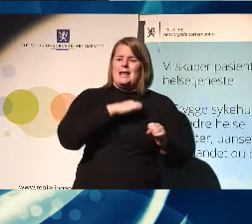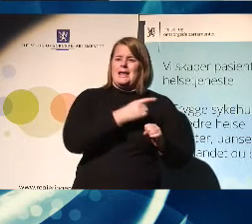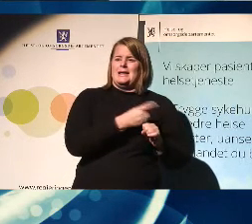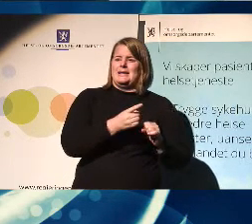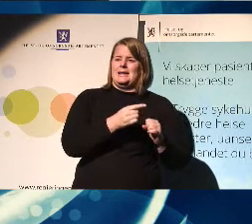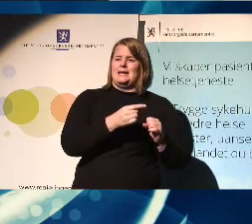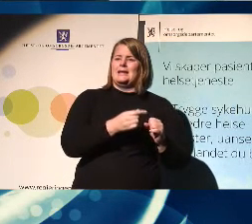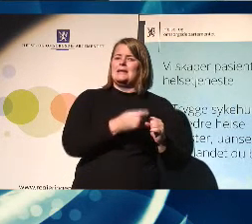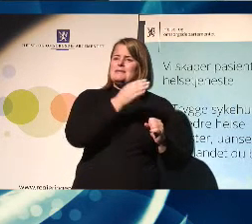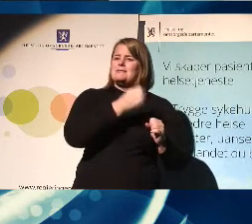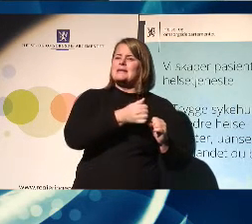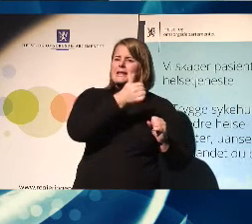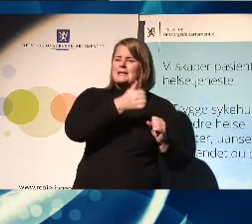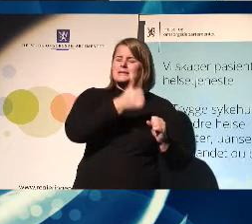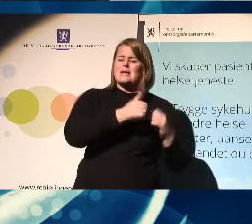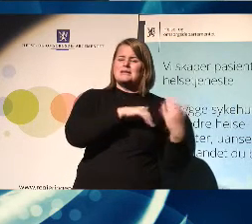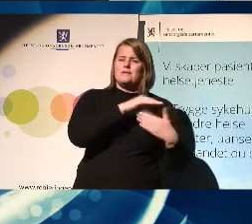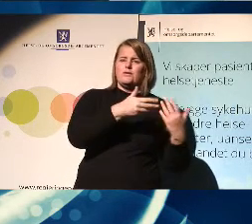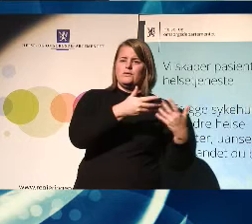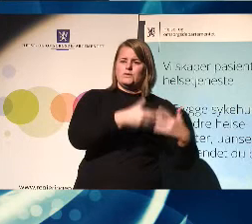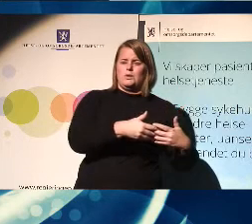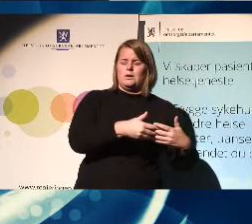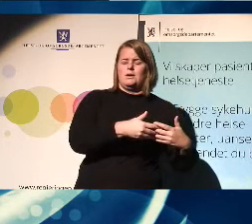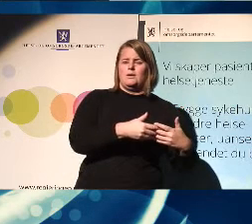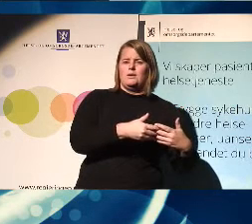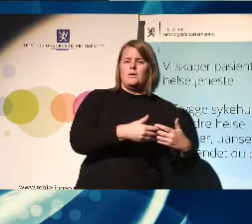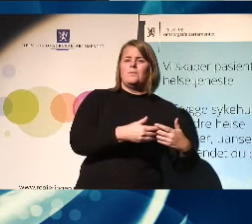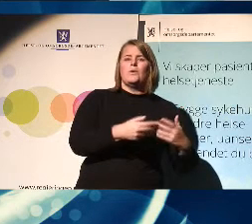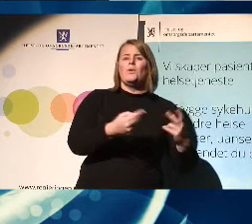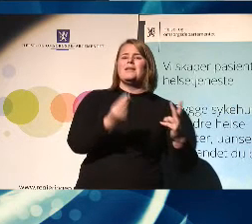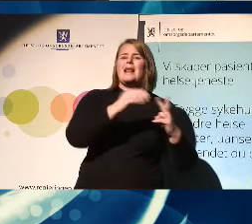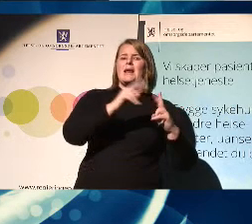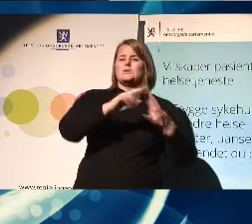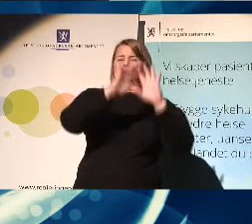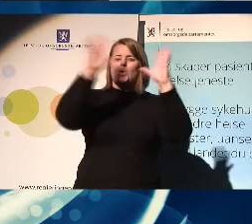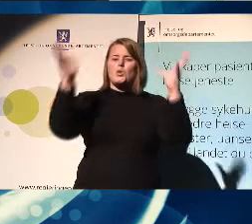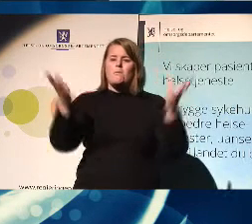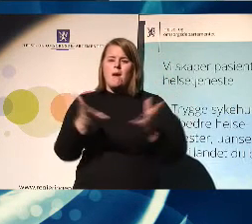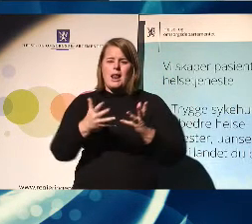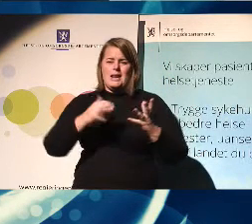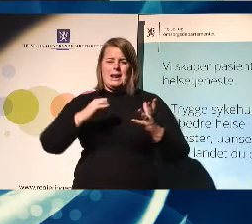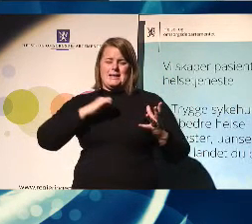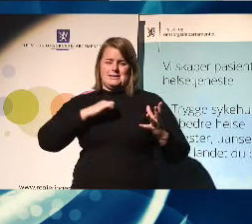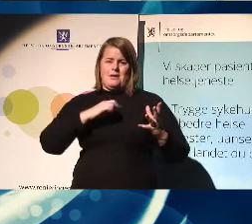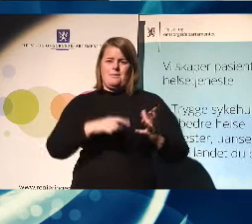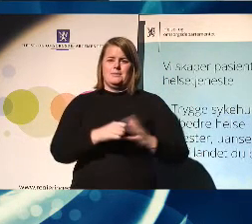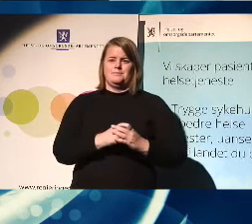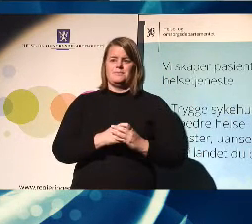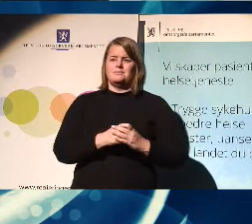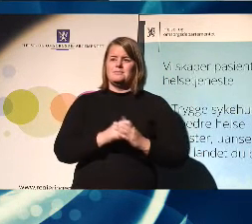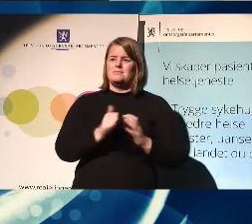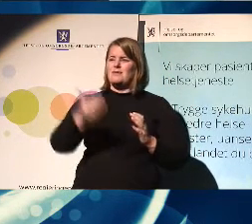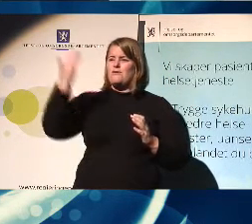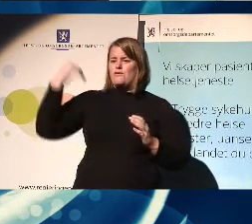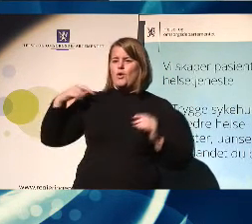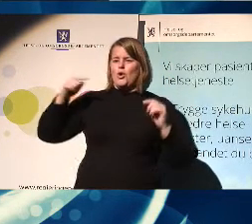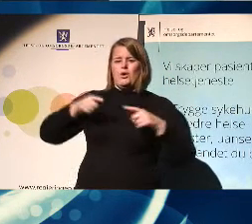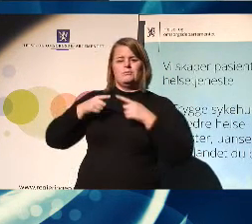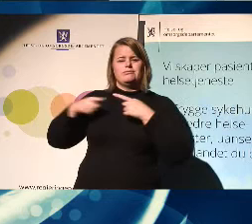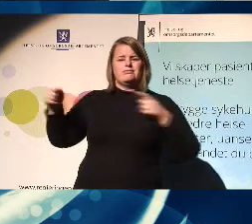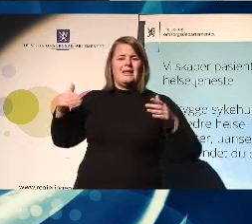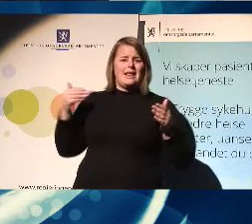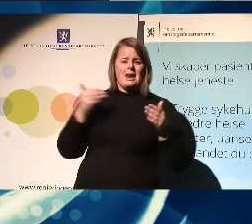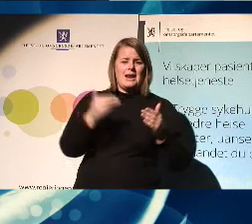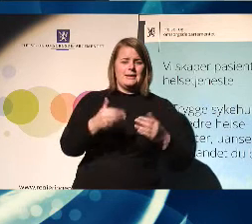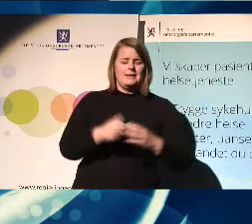samfunnsfunksjoner. Og ikke bare det, men det globalisert eierskap. Og det krever en annen type tilnærming enn det vi har hatt før. Og så